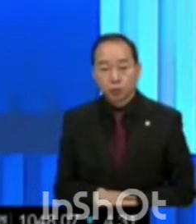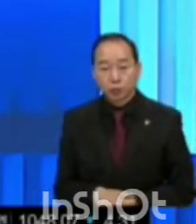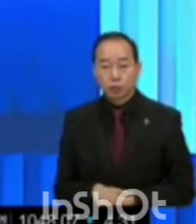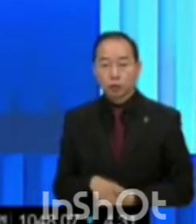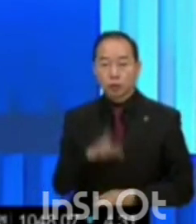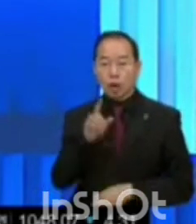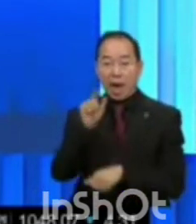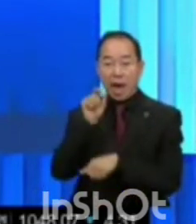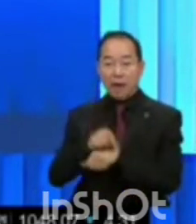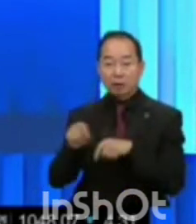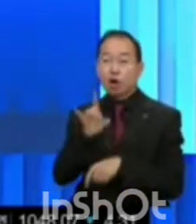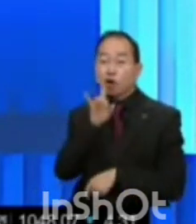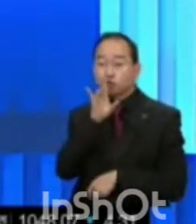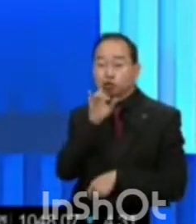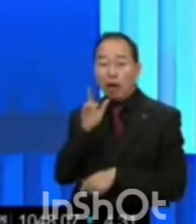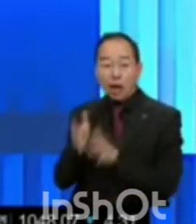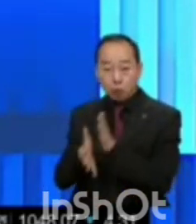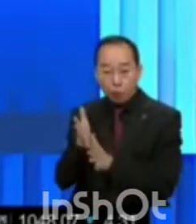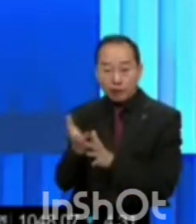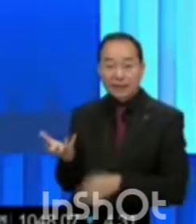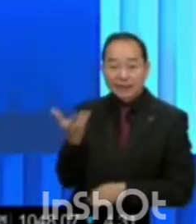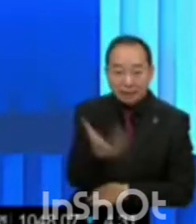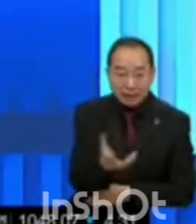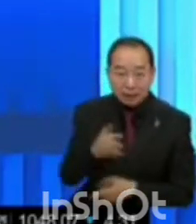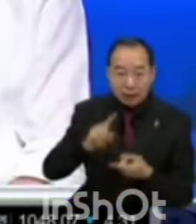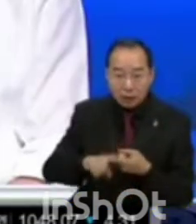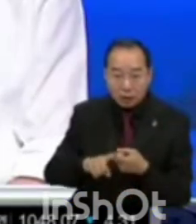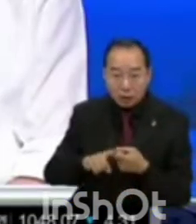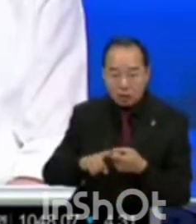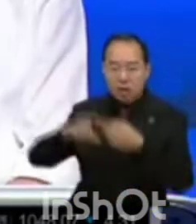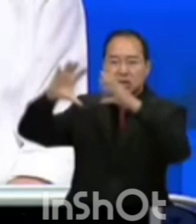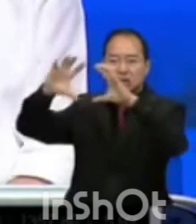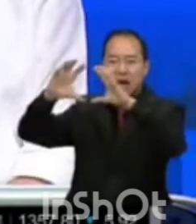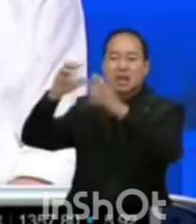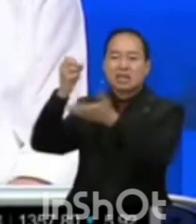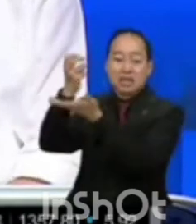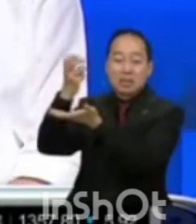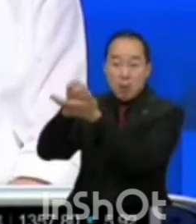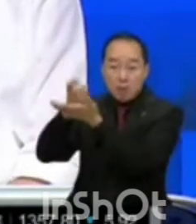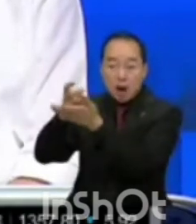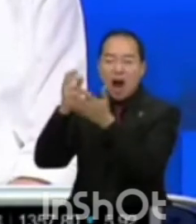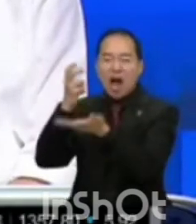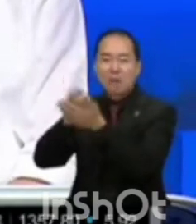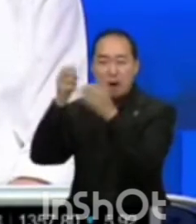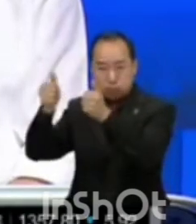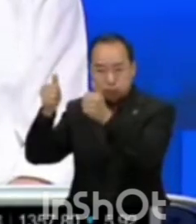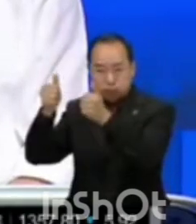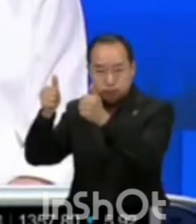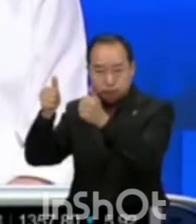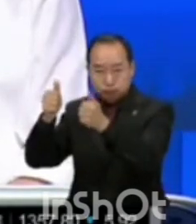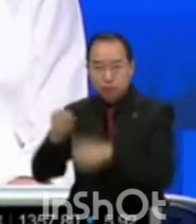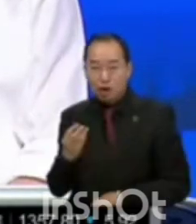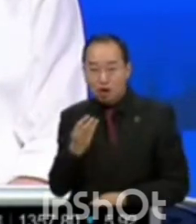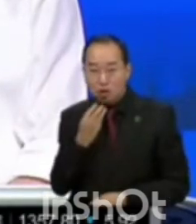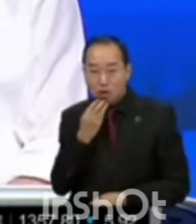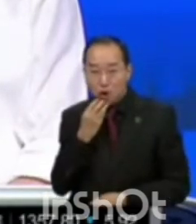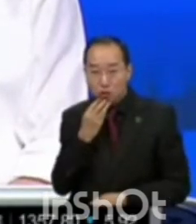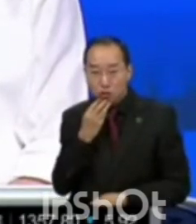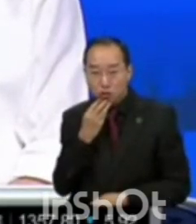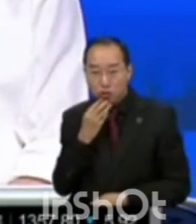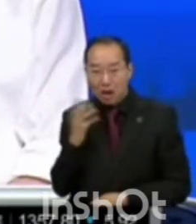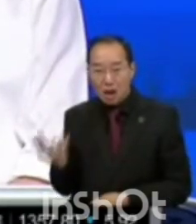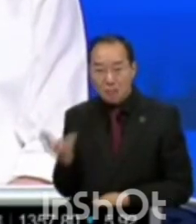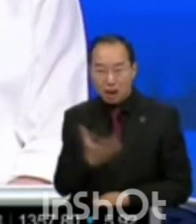행정수도는 헌법재판소가 행정수도 이전은 관습어법 위반이라고 판정한 이후에 그렇다면 그에 대비해서